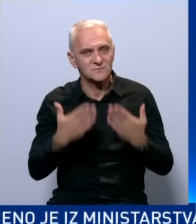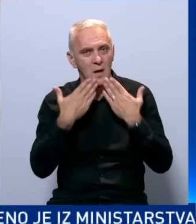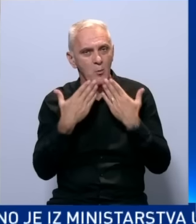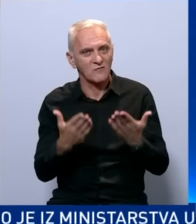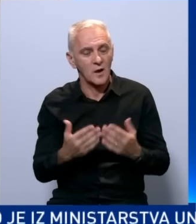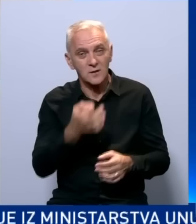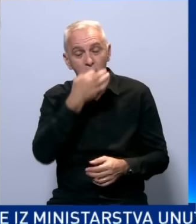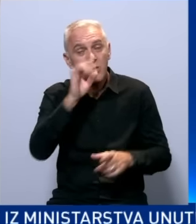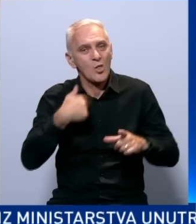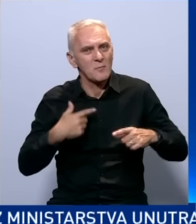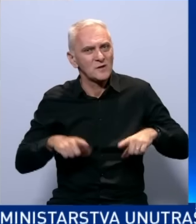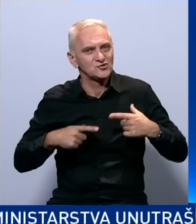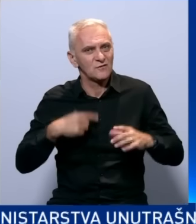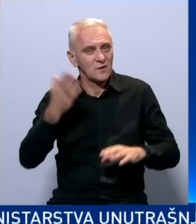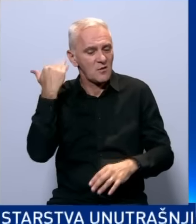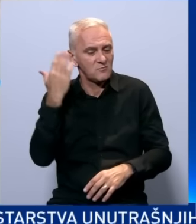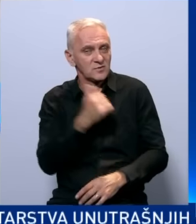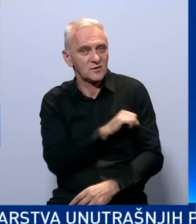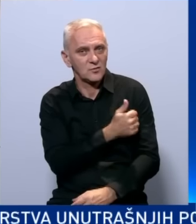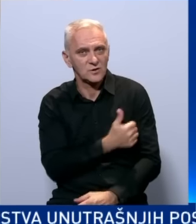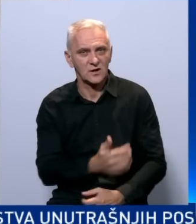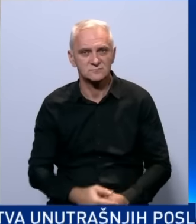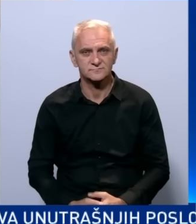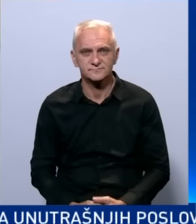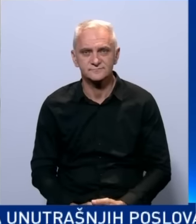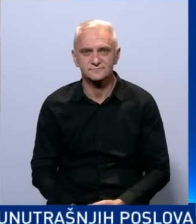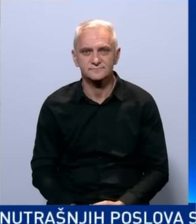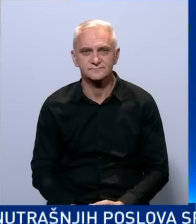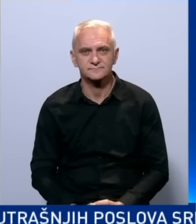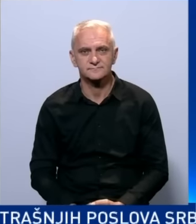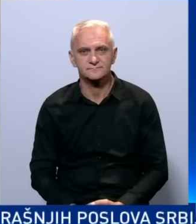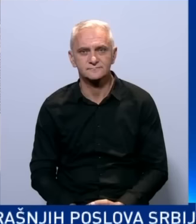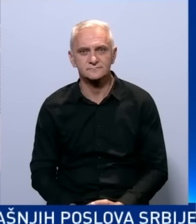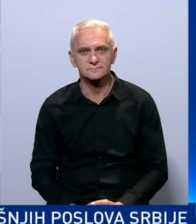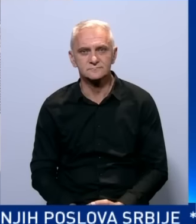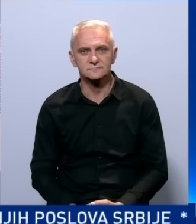da smo bolje živjeli ni svih prethodnih godina.